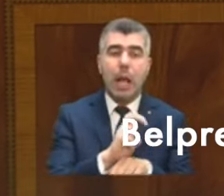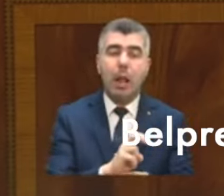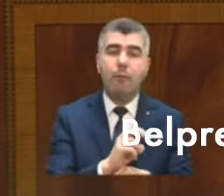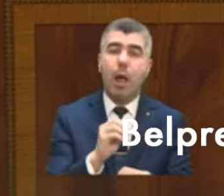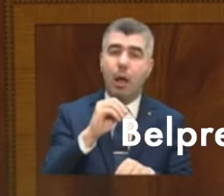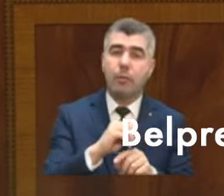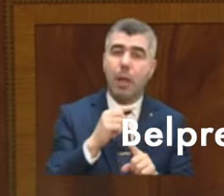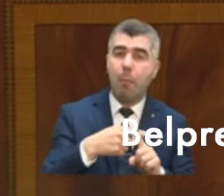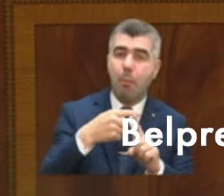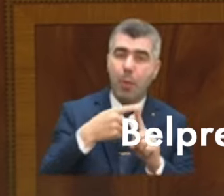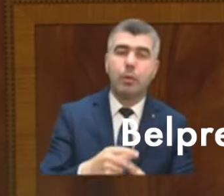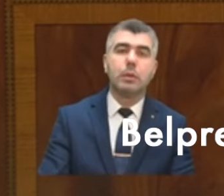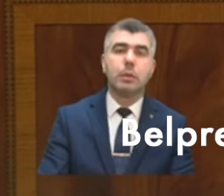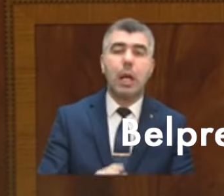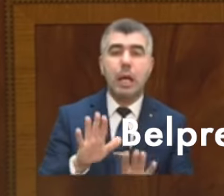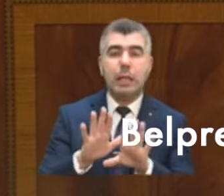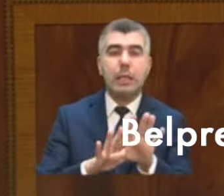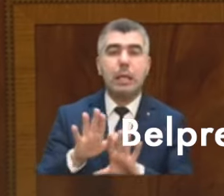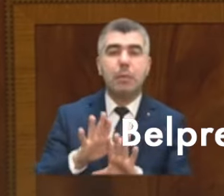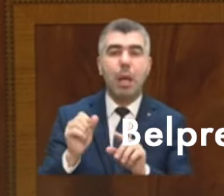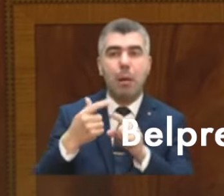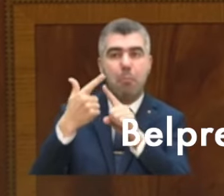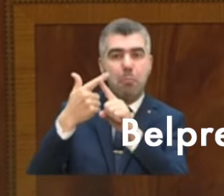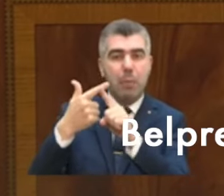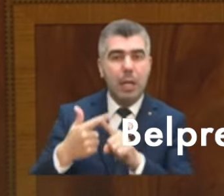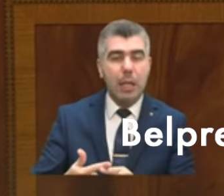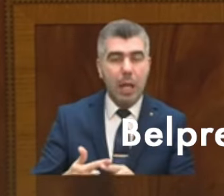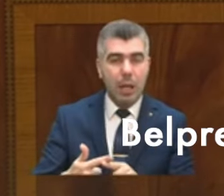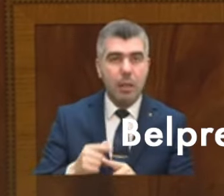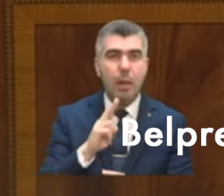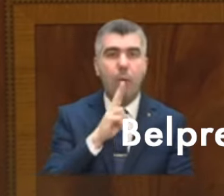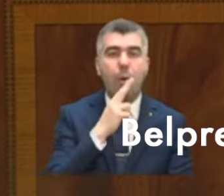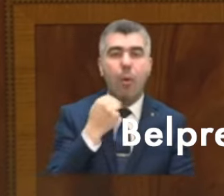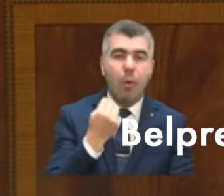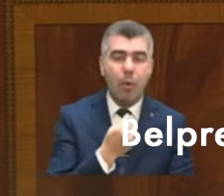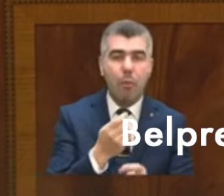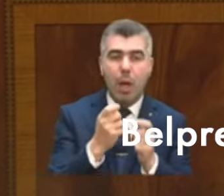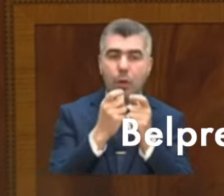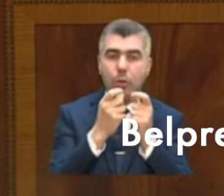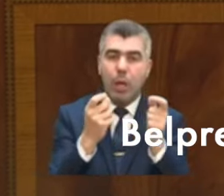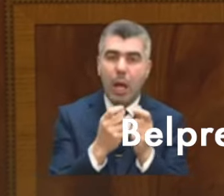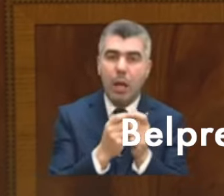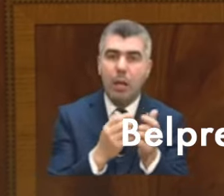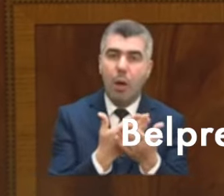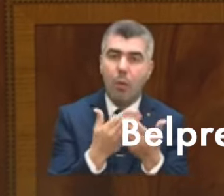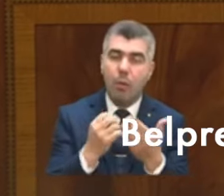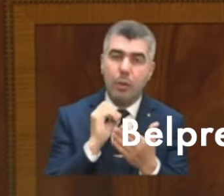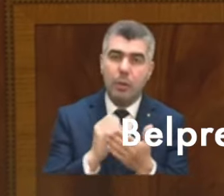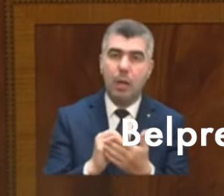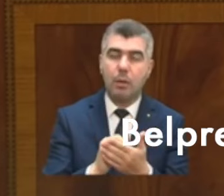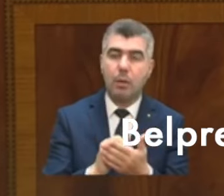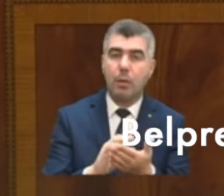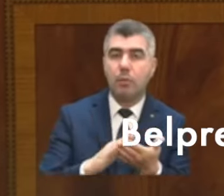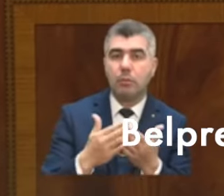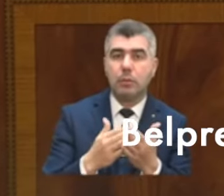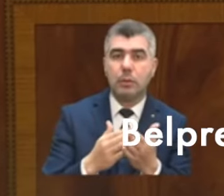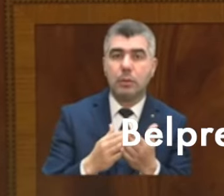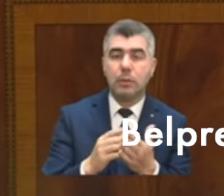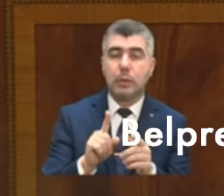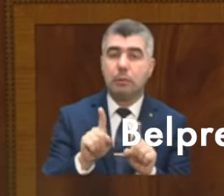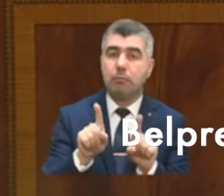ان التدبير العمومي لميزانيه الدوله والمؤسسات والمقاولات العموميه لا يبدو افقه